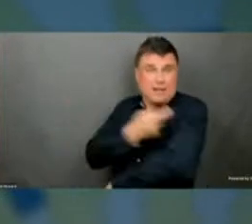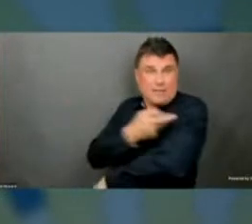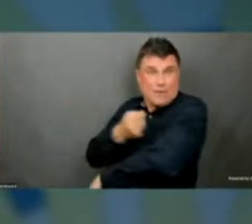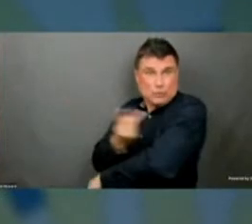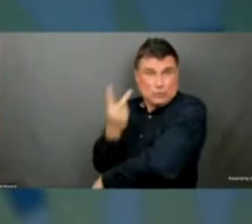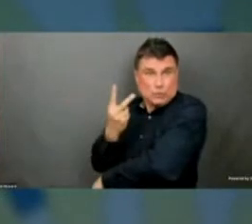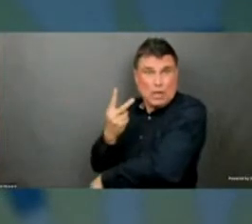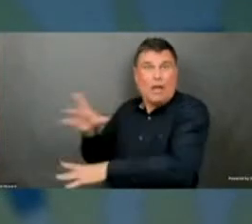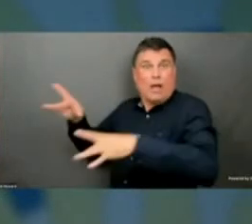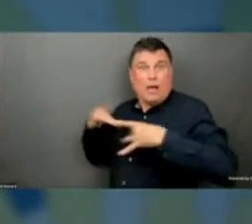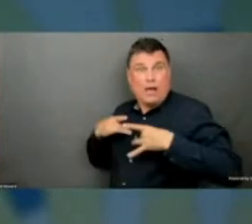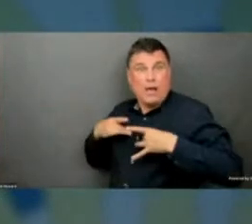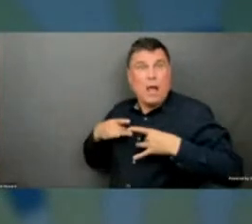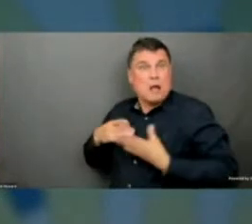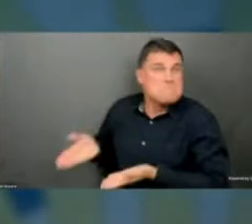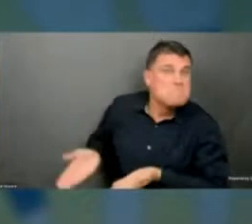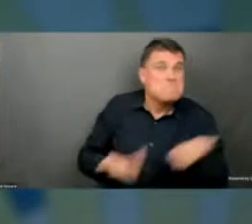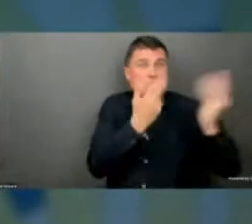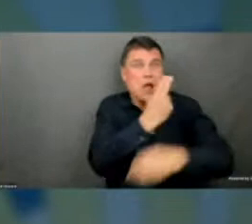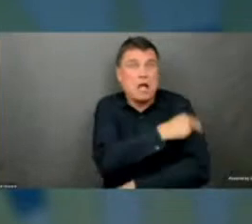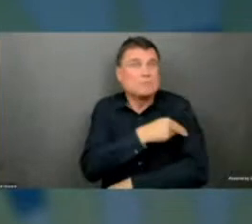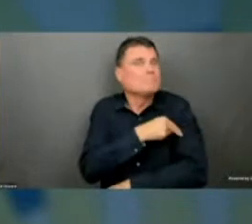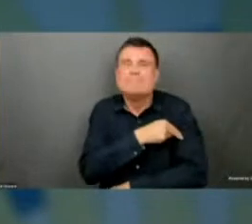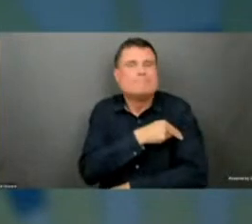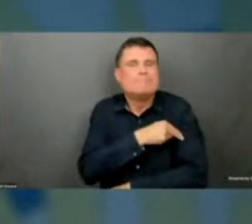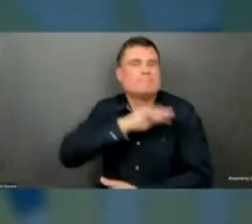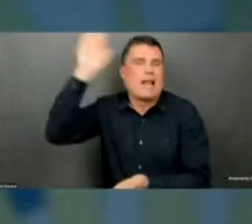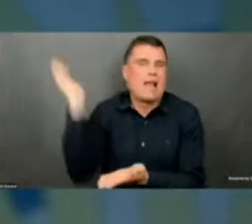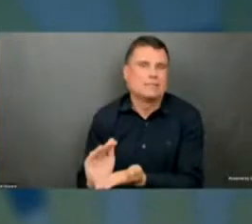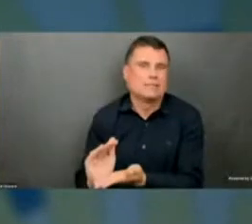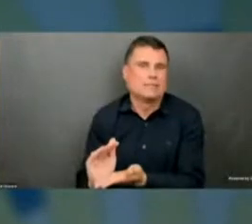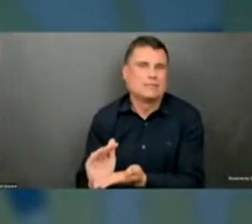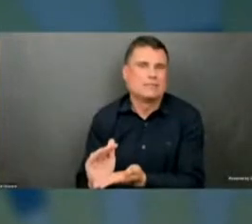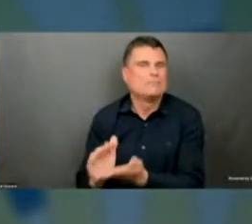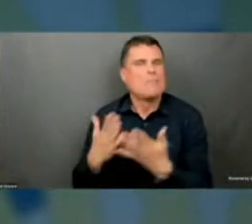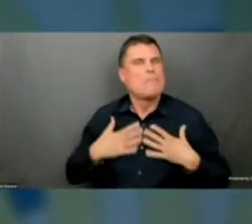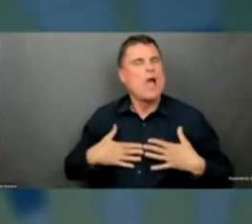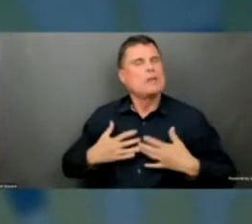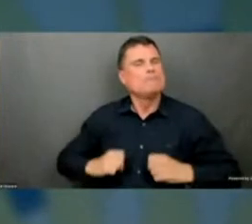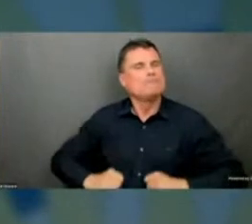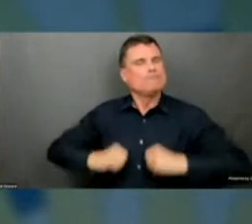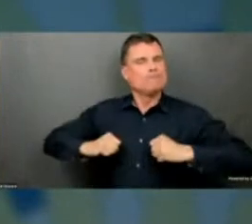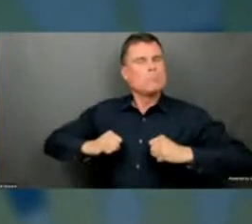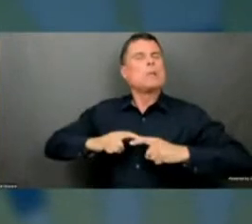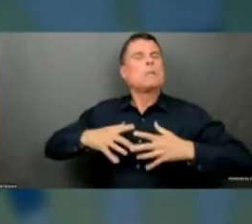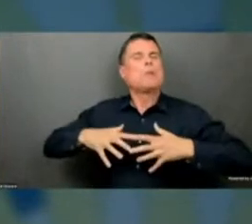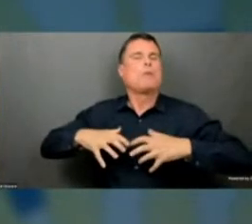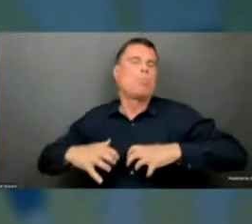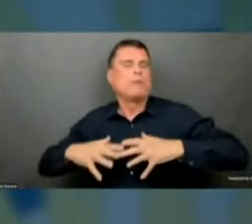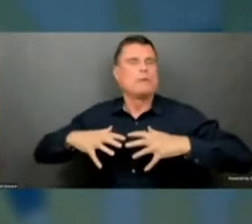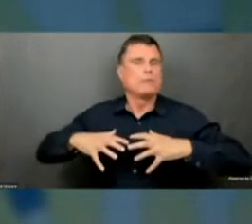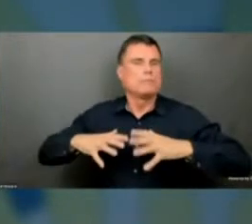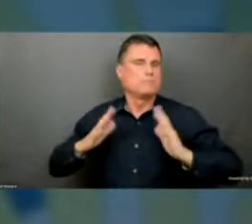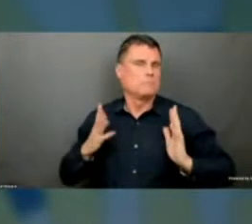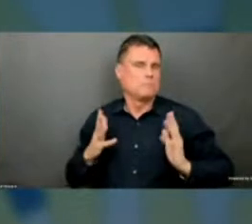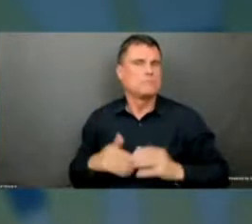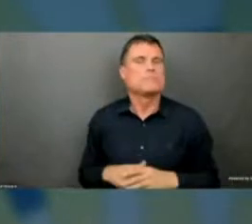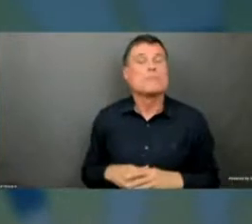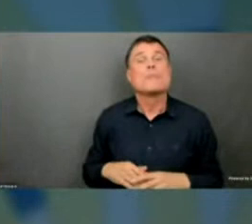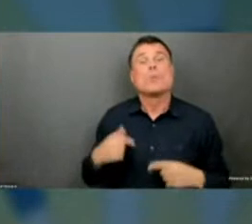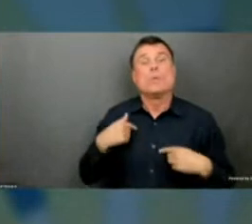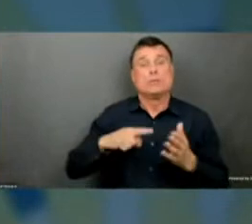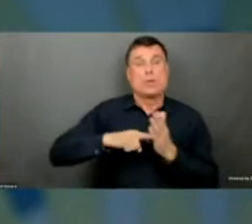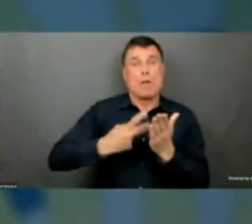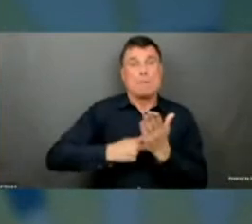状比 One 没 thing 有 I will say 疫苗 is 的人 we've 症状 started 轻 our 得多 program 轻得 based 多 on risk, and that's your own personal risk of having severe